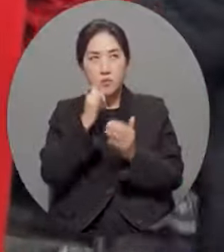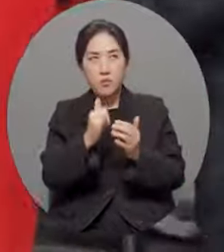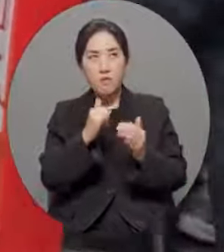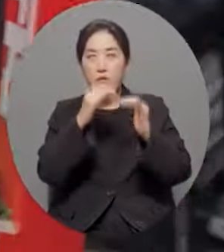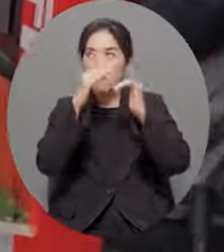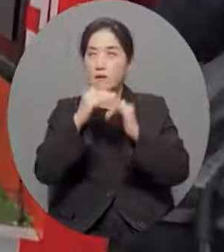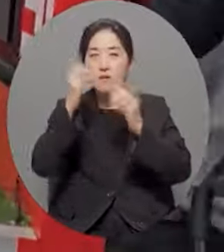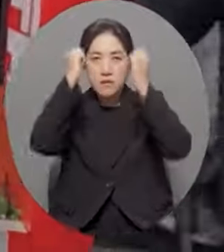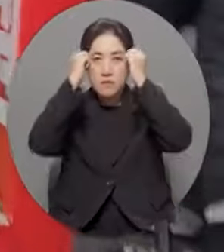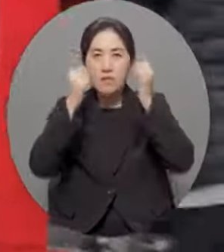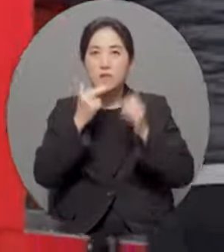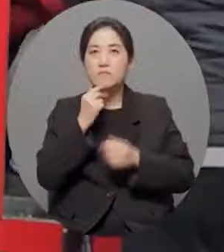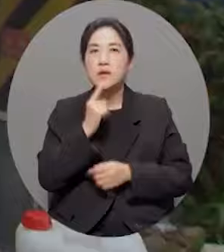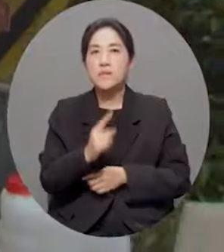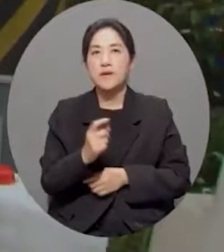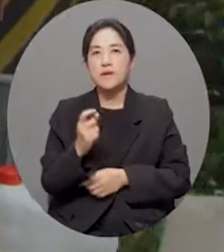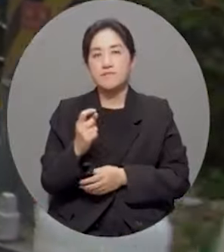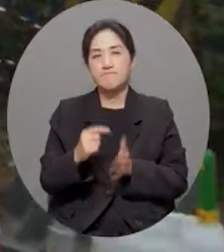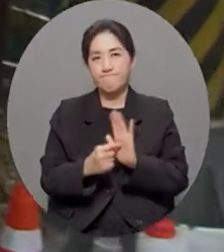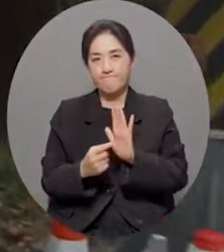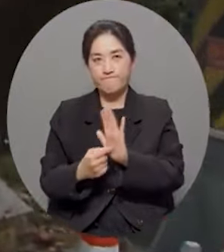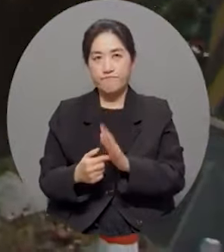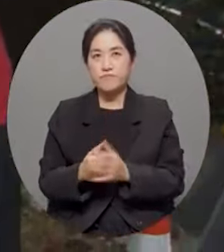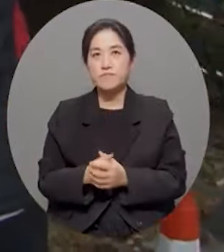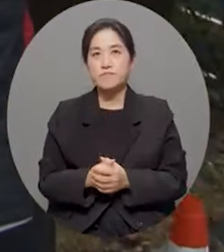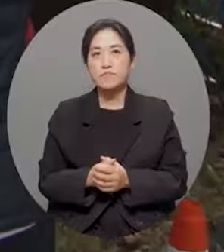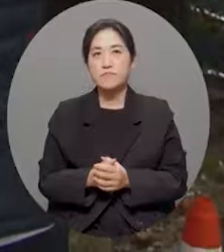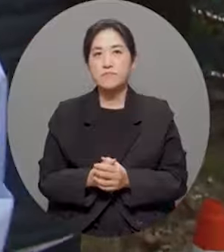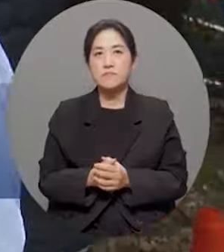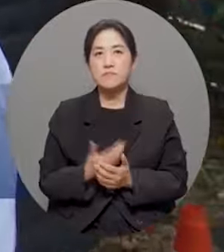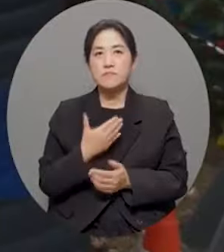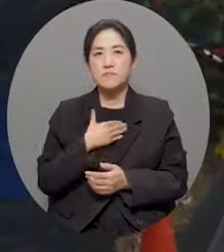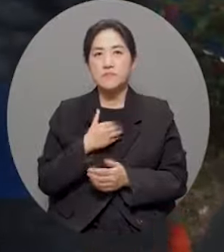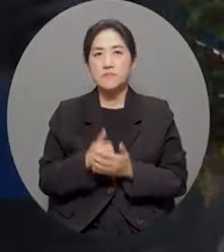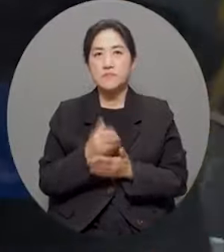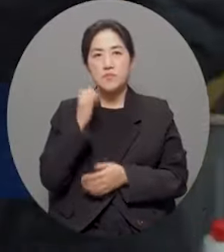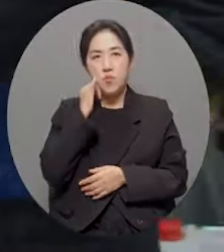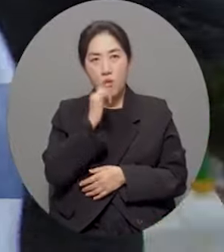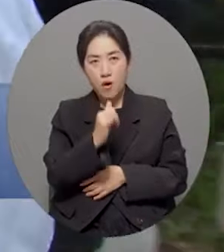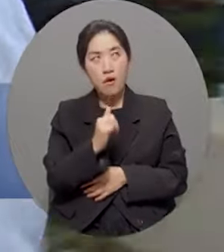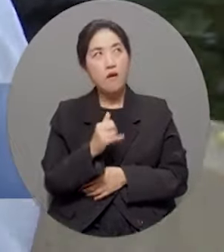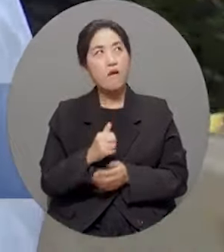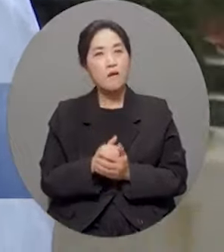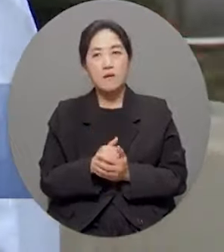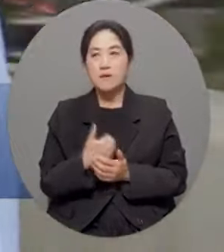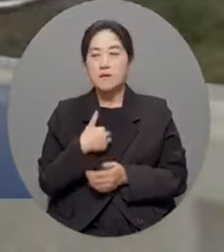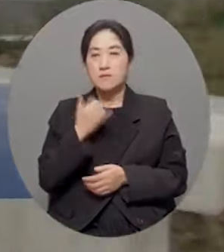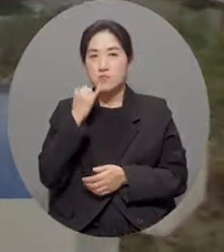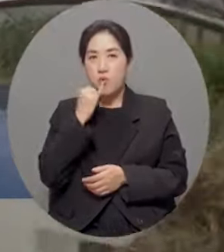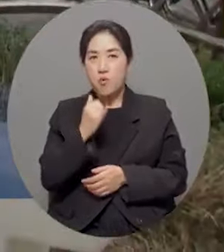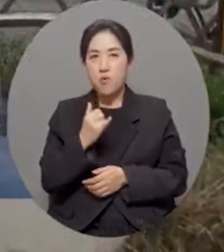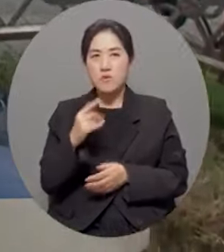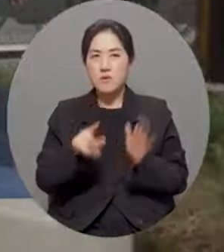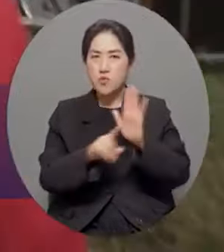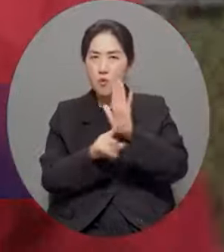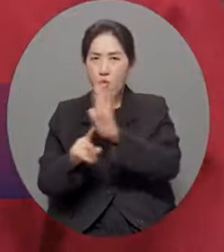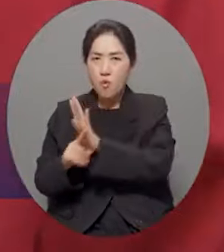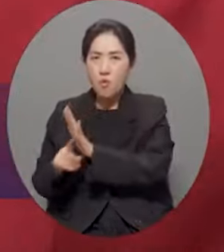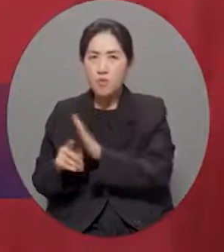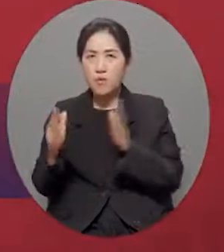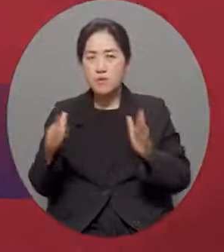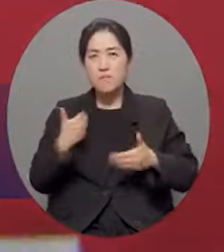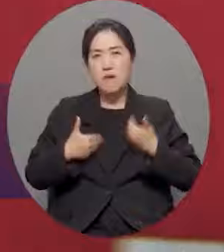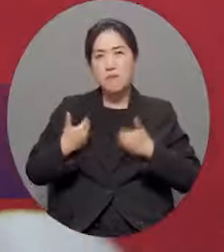기억나지 않는다는 입장을 재차 밝혔습니다. 제가 통화를 워낙 선거운동 기간